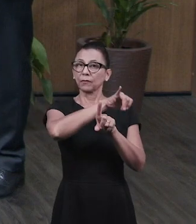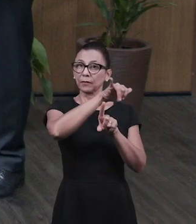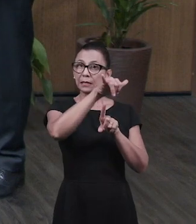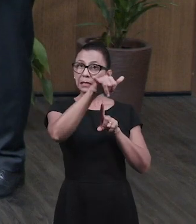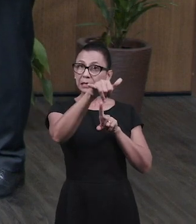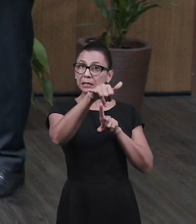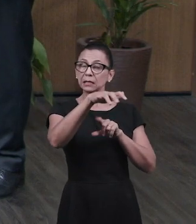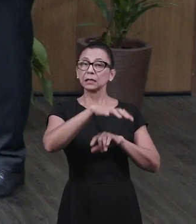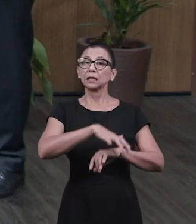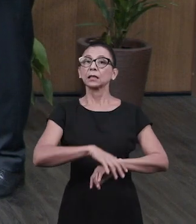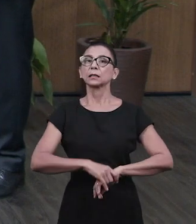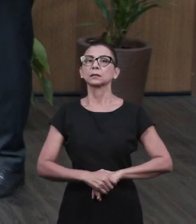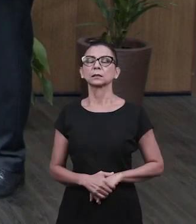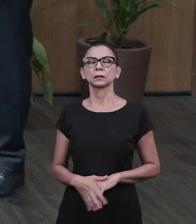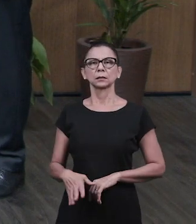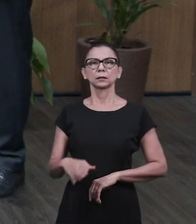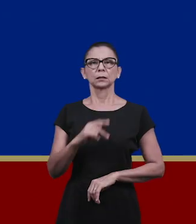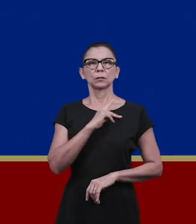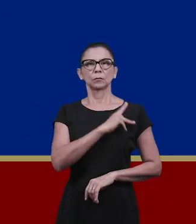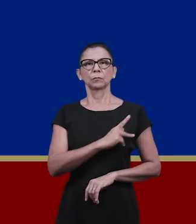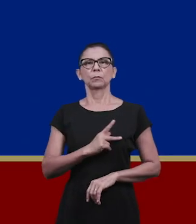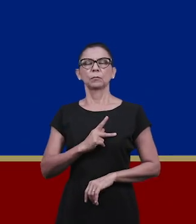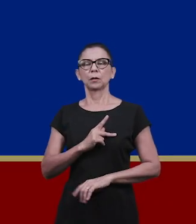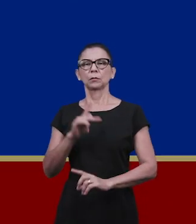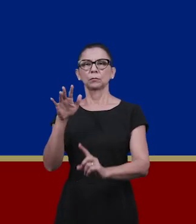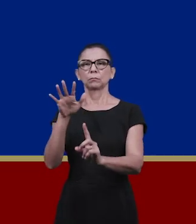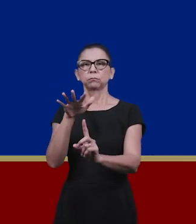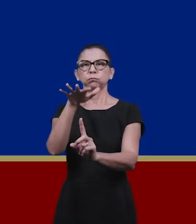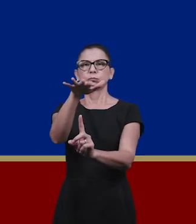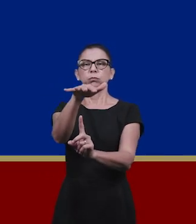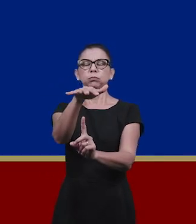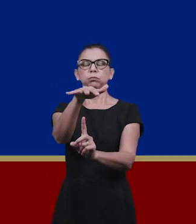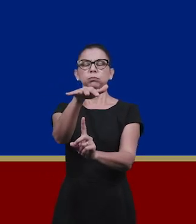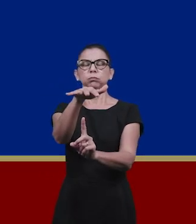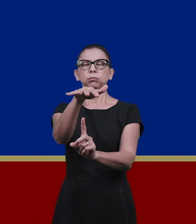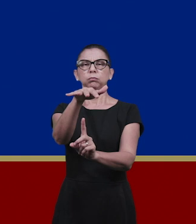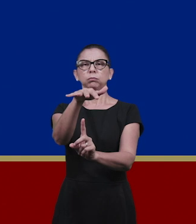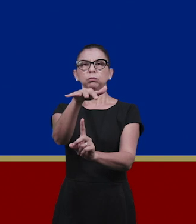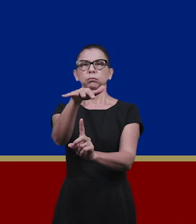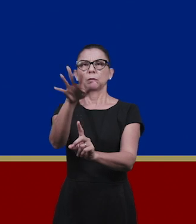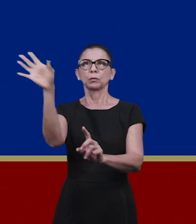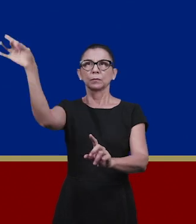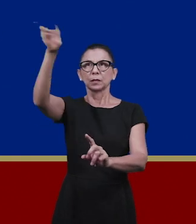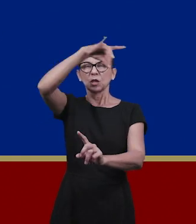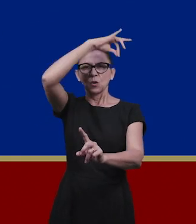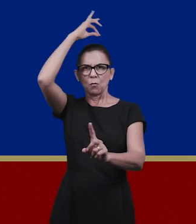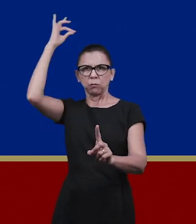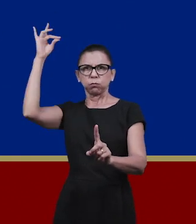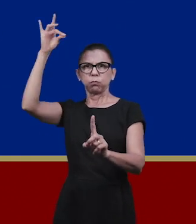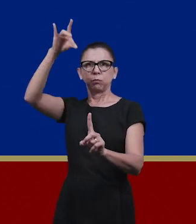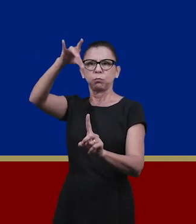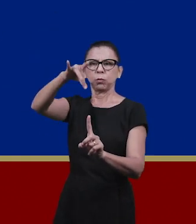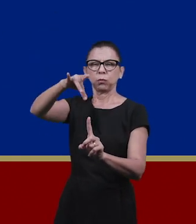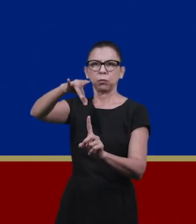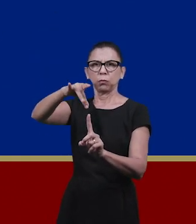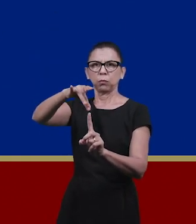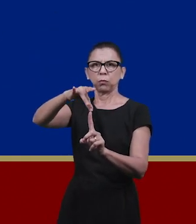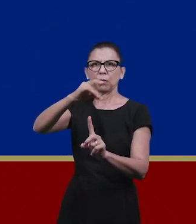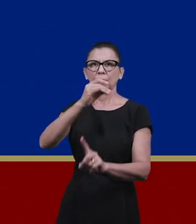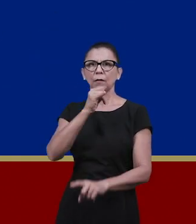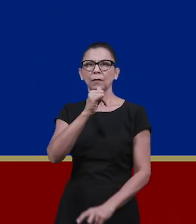Et quand Paul leur a imposé les mains, est venu sur eux le Saint-Esprit. Il parlait en